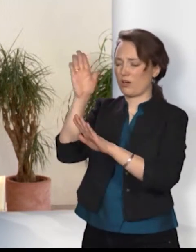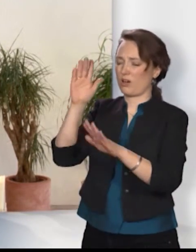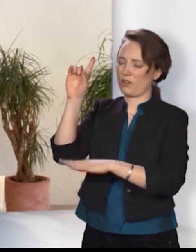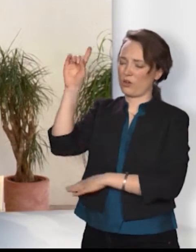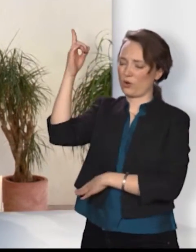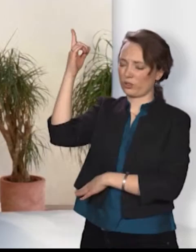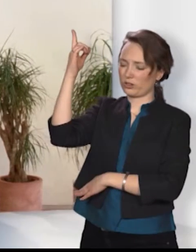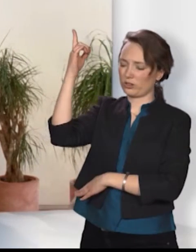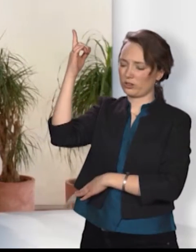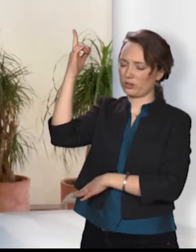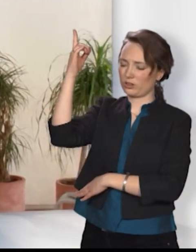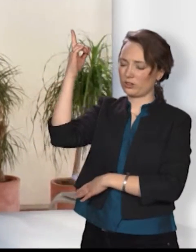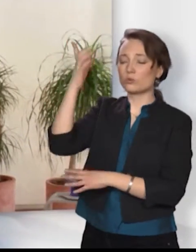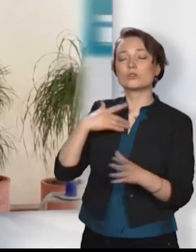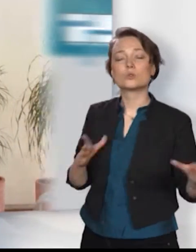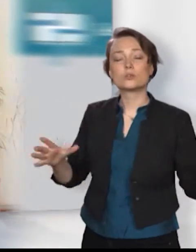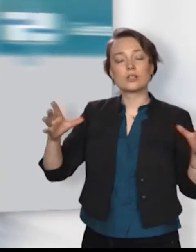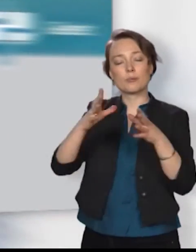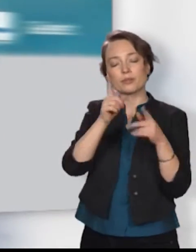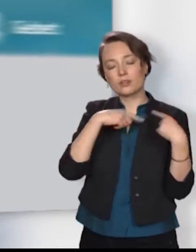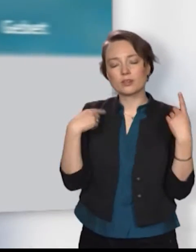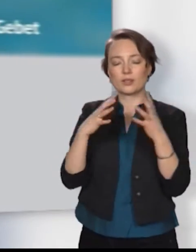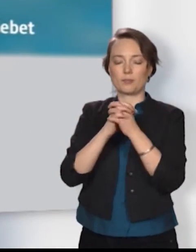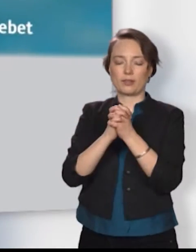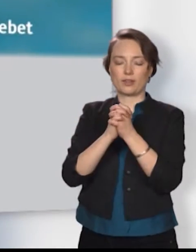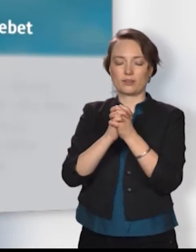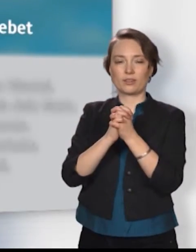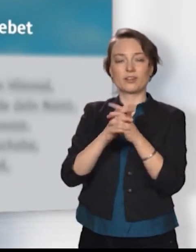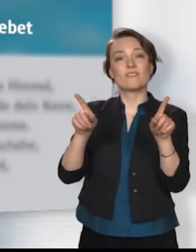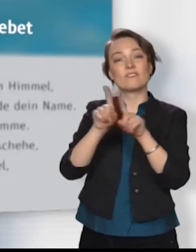Und gemeinsam beten wir so, wie es uns Jesus Christus gelehrt hat.